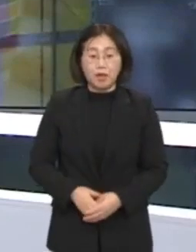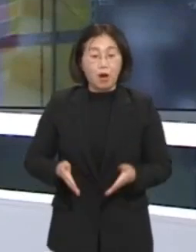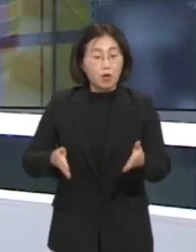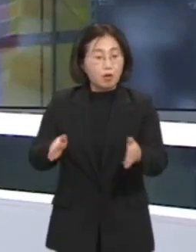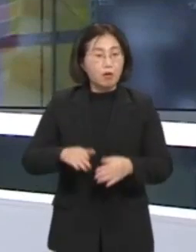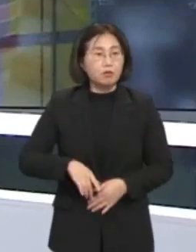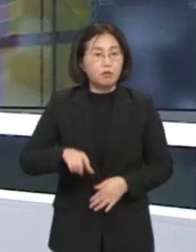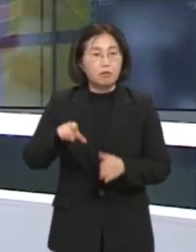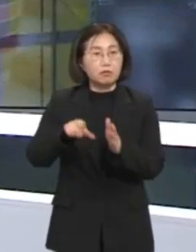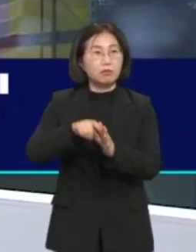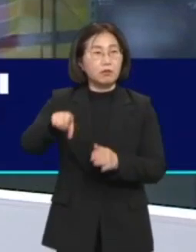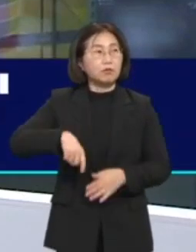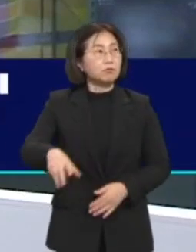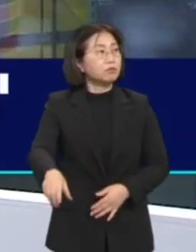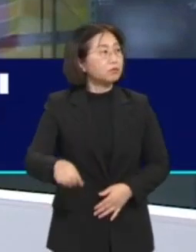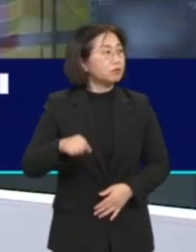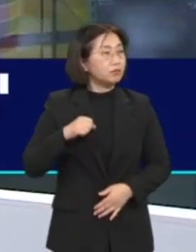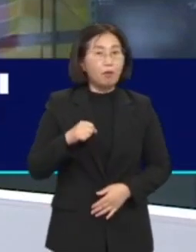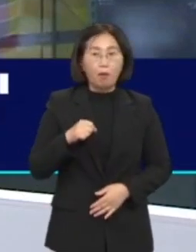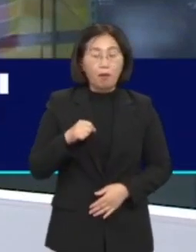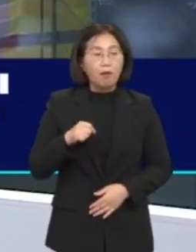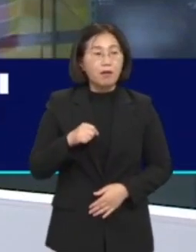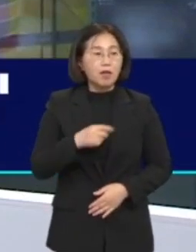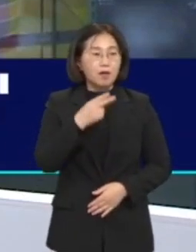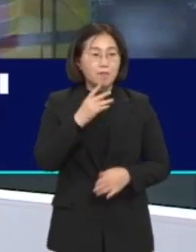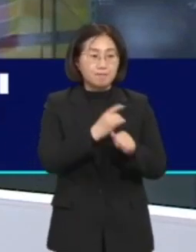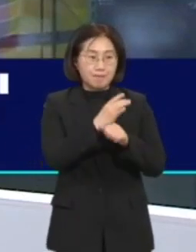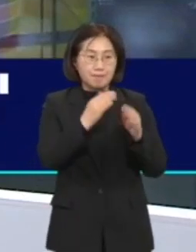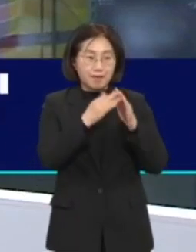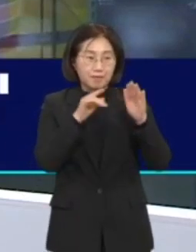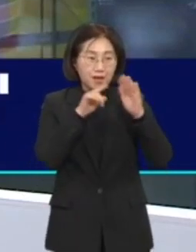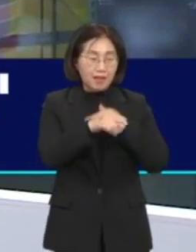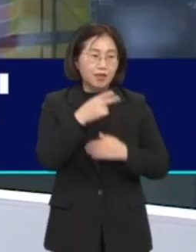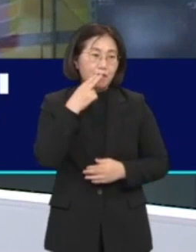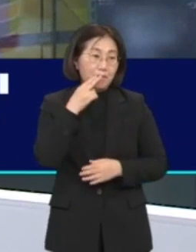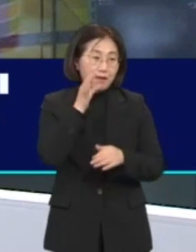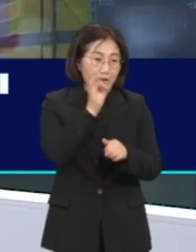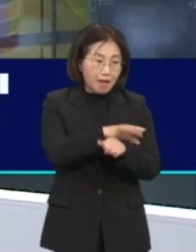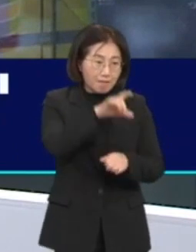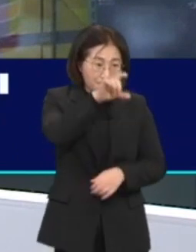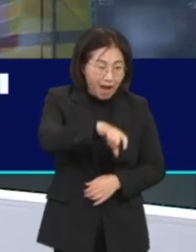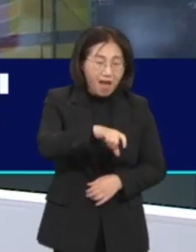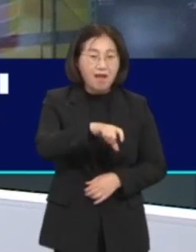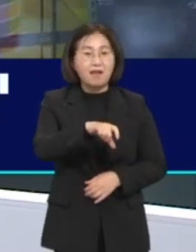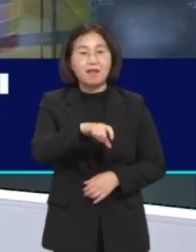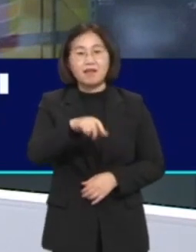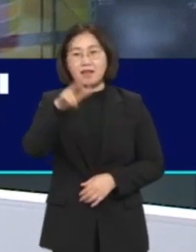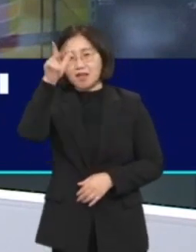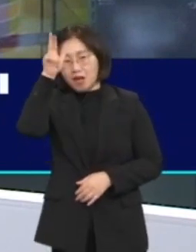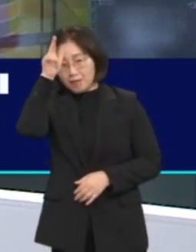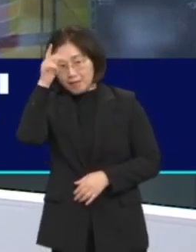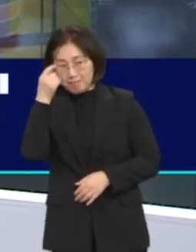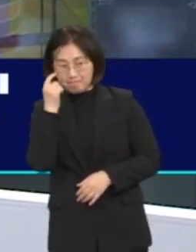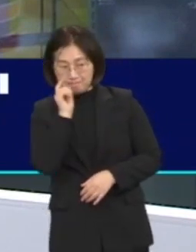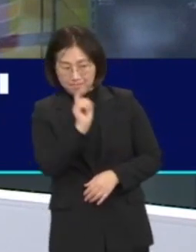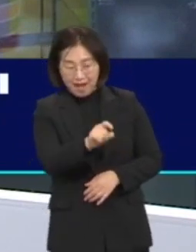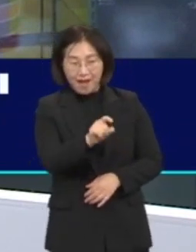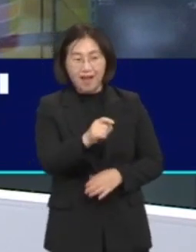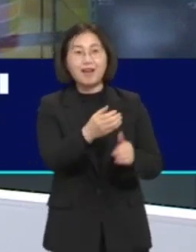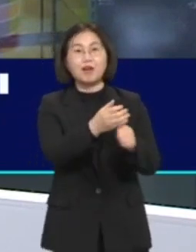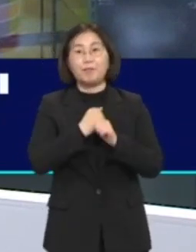길에서 주운 신용카드로 편의점에서 담배를 사려던 40대 남성이 한 형사의 남다른 눈썰미 때문에